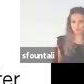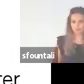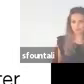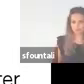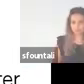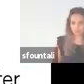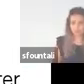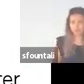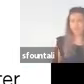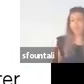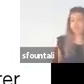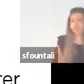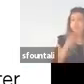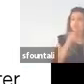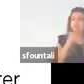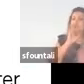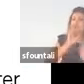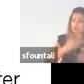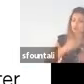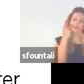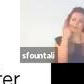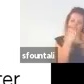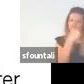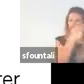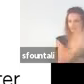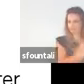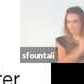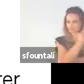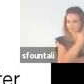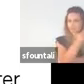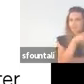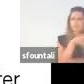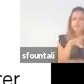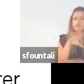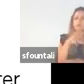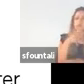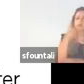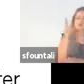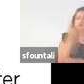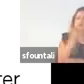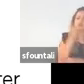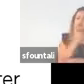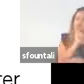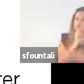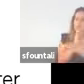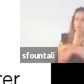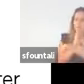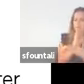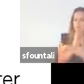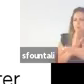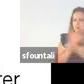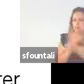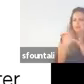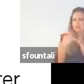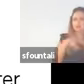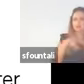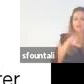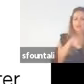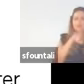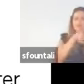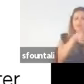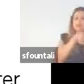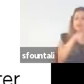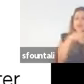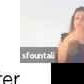Όπως μπορείτε να δείτε, ο μέσος όρος των καταγγελιών της έμφυλης βίας στην αστυνομία είναι πολύ χαμηλός, μόλις